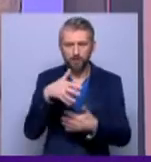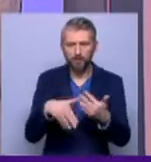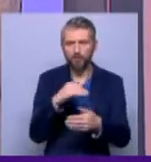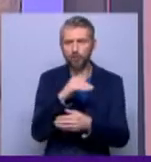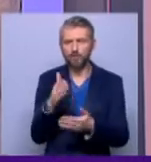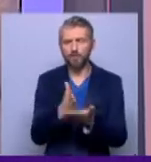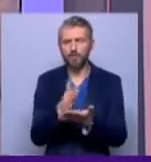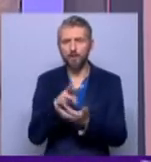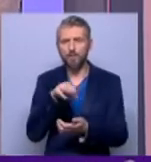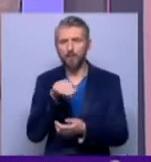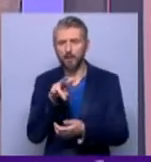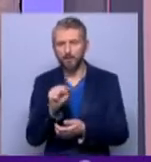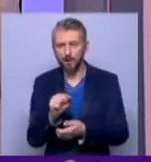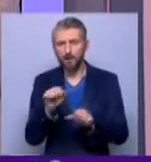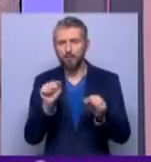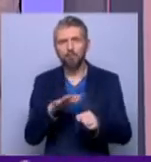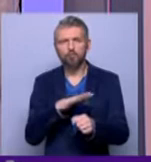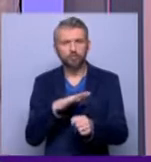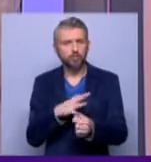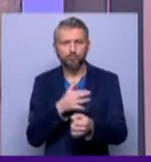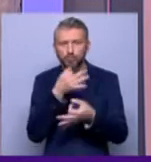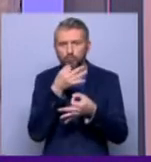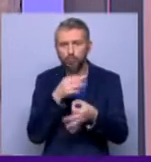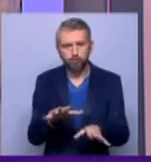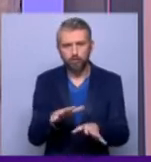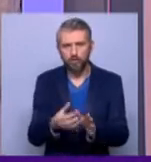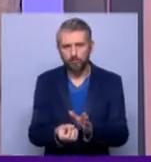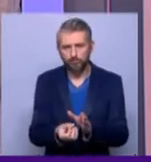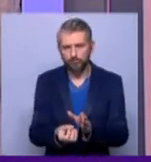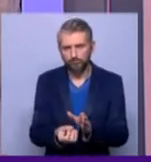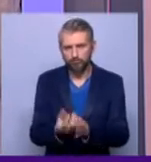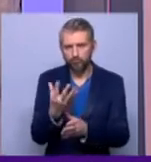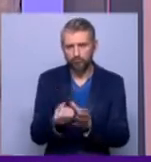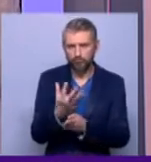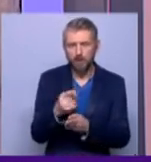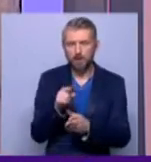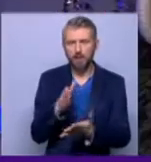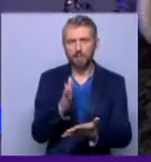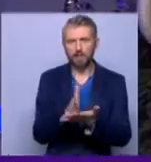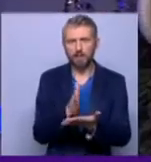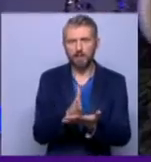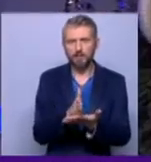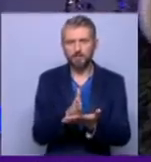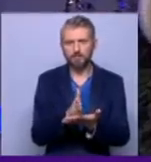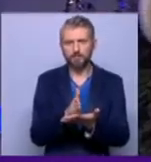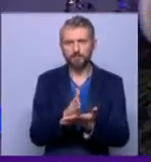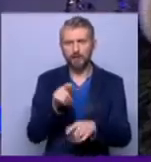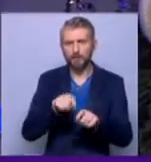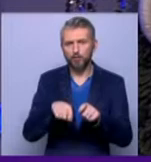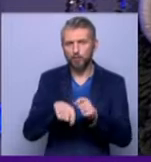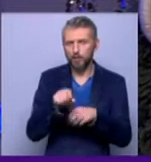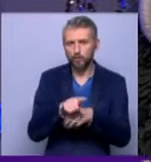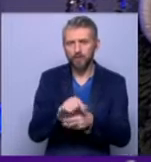содержания метана, потому что из скважины может идти как бы все, что угодно, поэтому для этого там, собственно говоря, и стоят контрольные